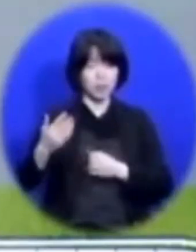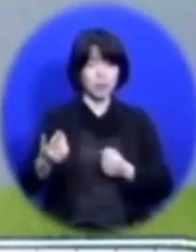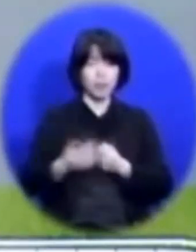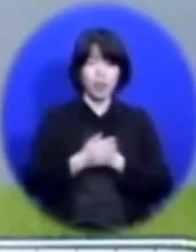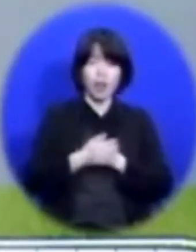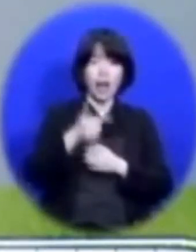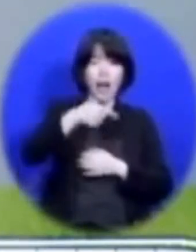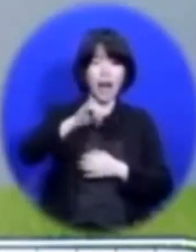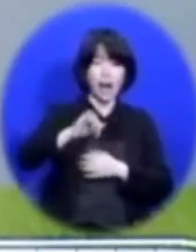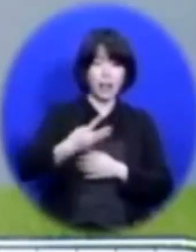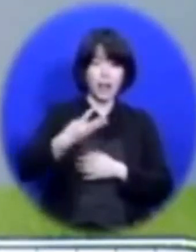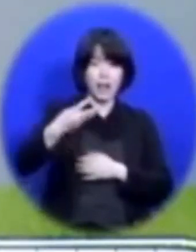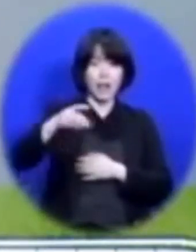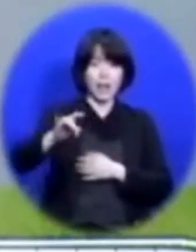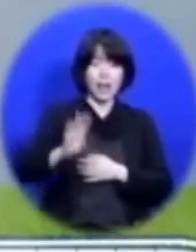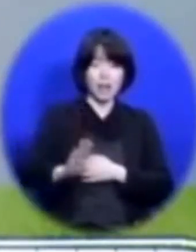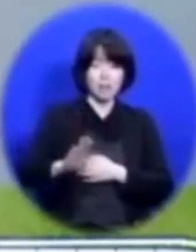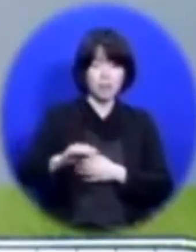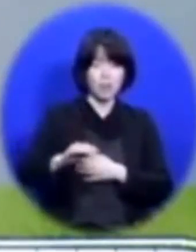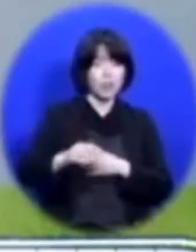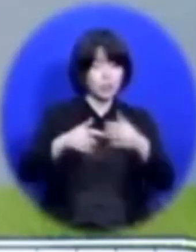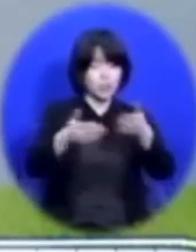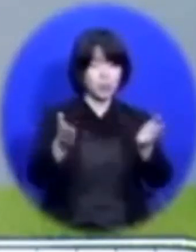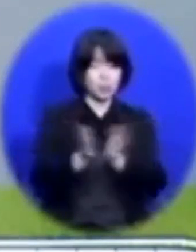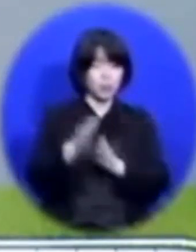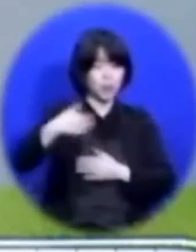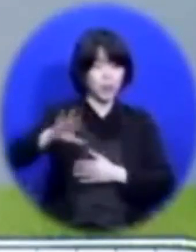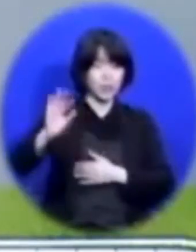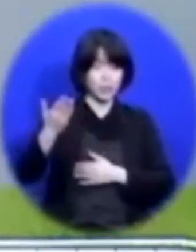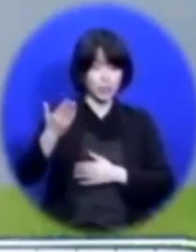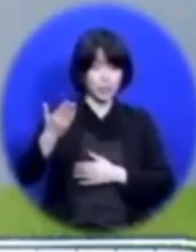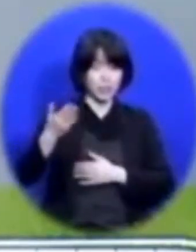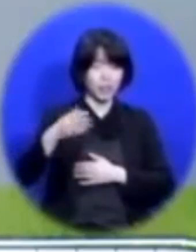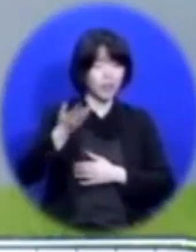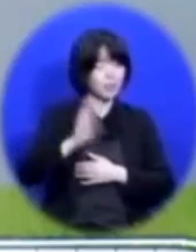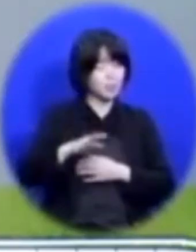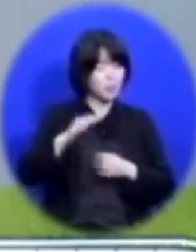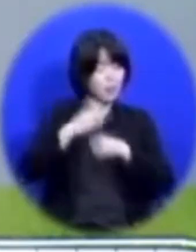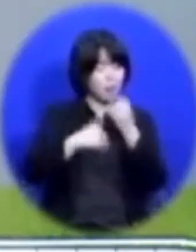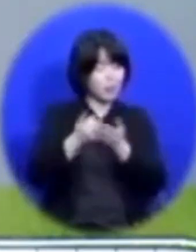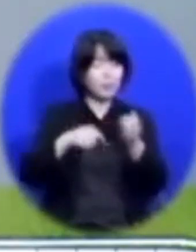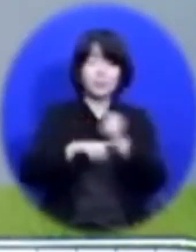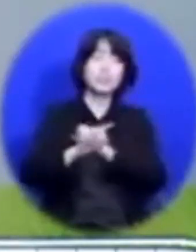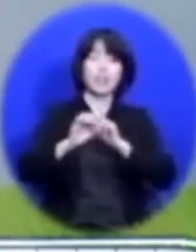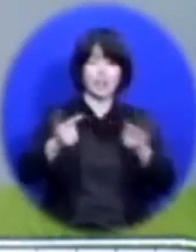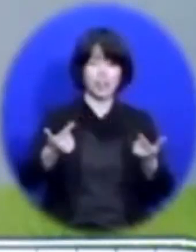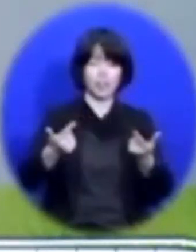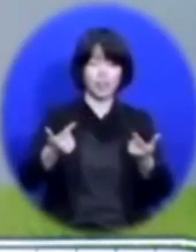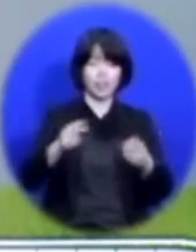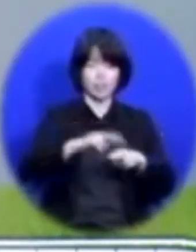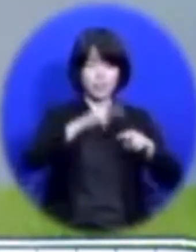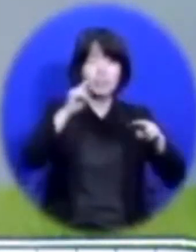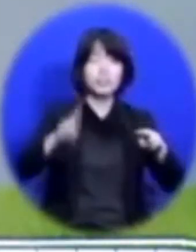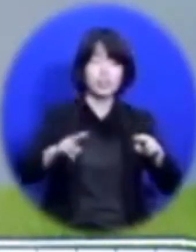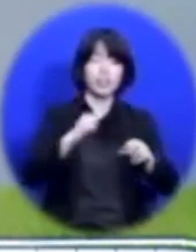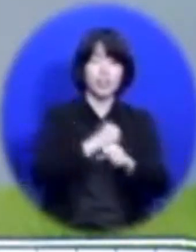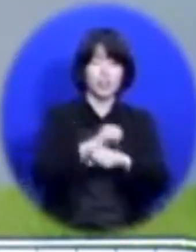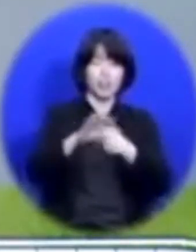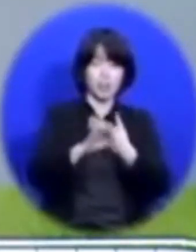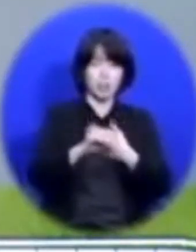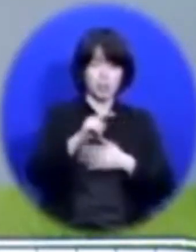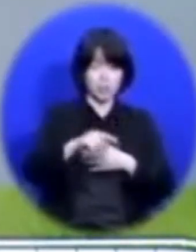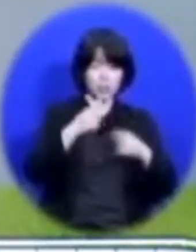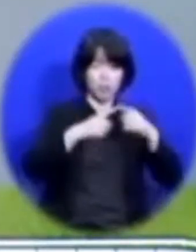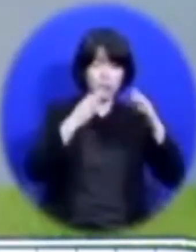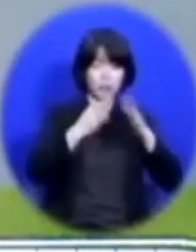은퇴후에케일럽교회에가야할지생각해보기도했습니다.하지만저는 그것이하나님의뜻이라고생각하지않습니다. 은퇴후에는이교회에서멀리떨어진곳으로